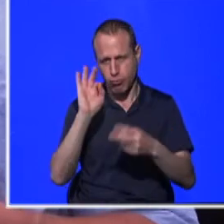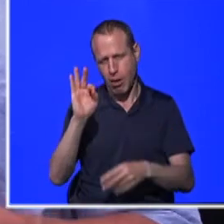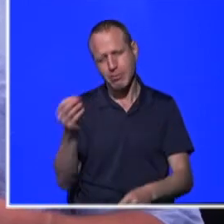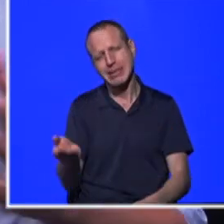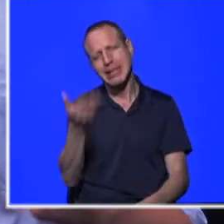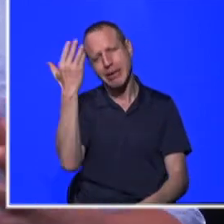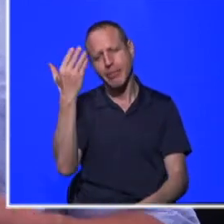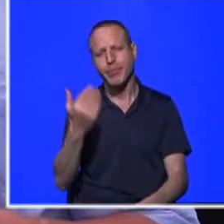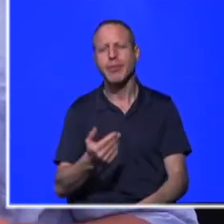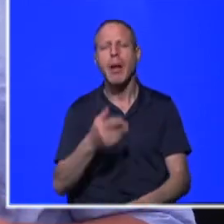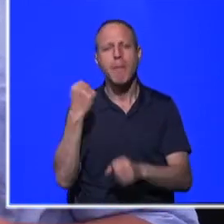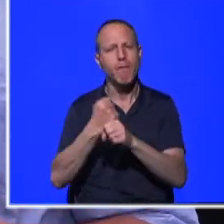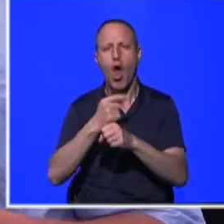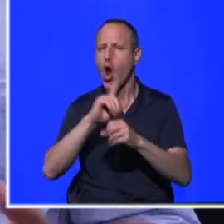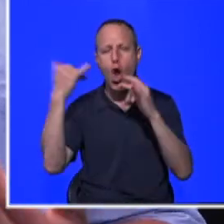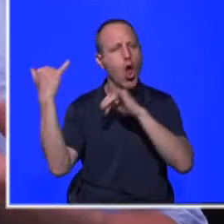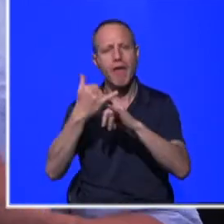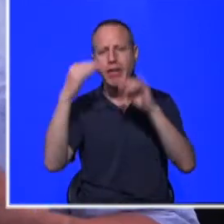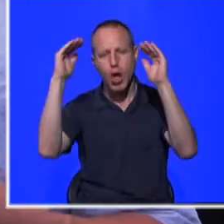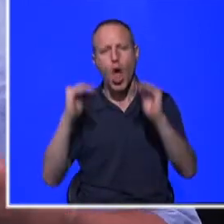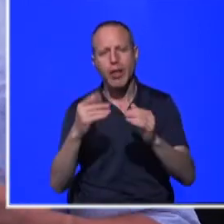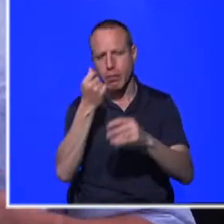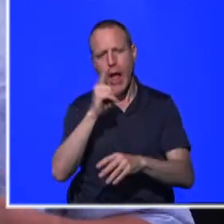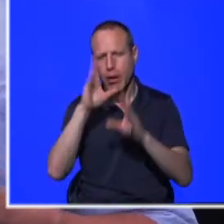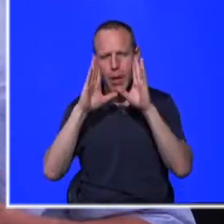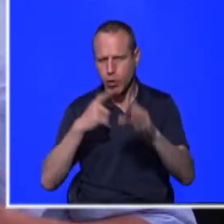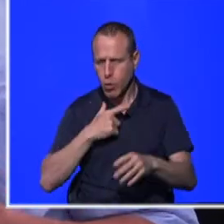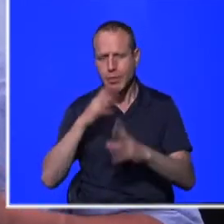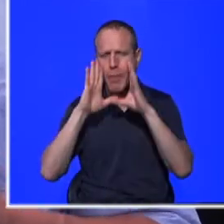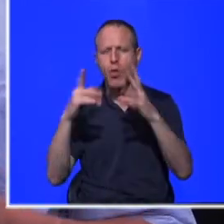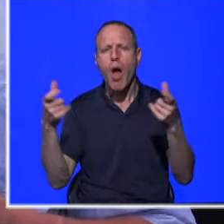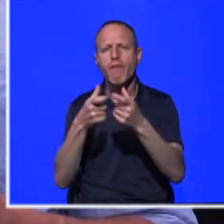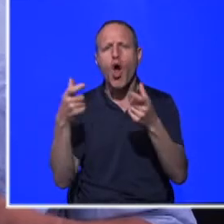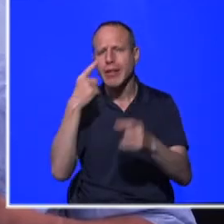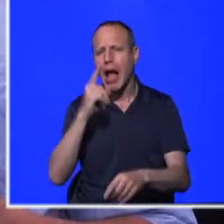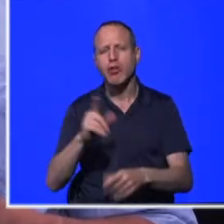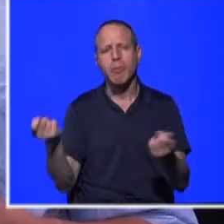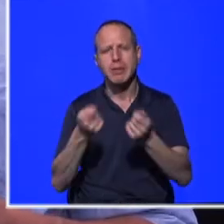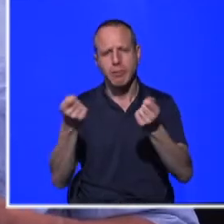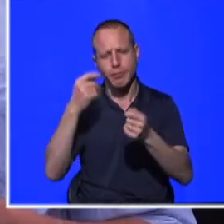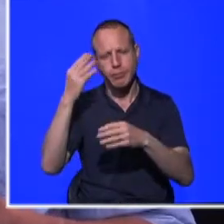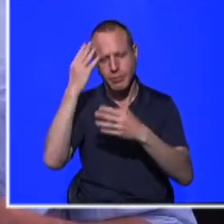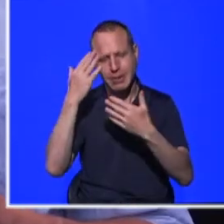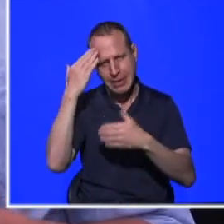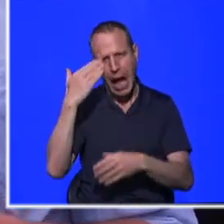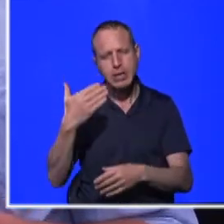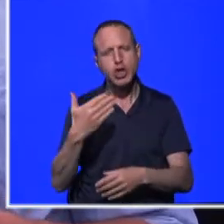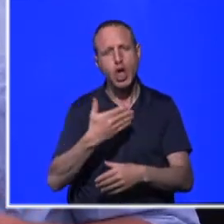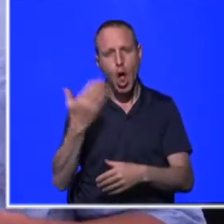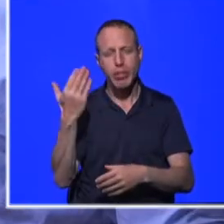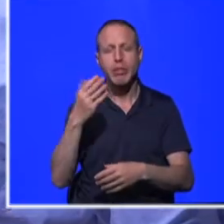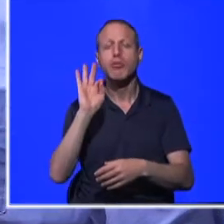דרדלה, ובפועל לא יביא להורדת מחירים. ואל תאמינו לי, תאמינו לחברות הגז, שפרסמו תחזיות של עליית מחירים בעשור